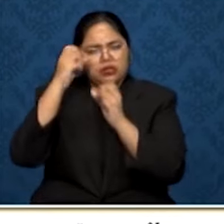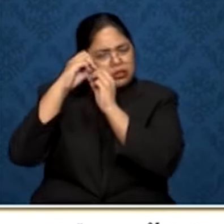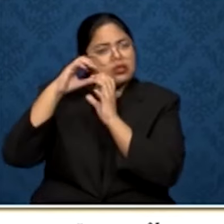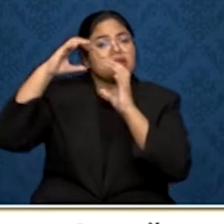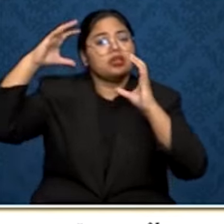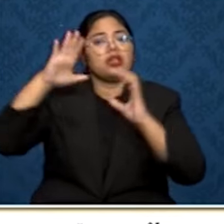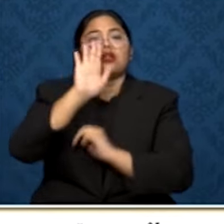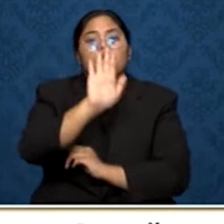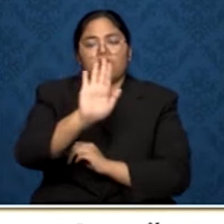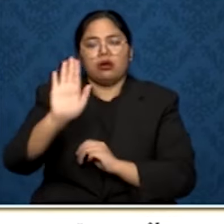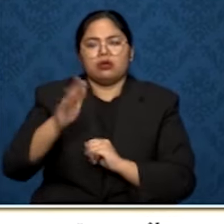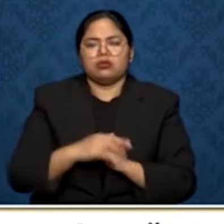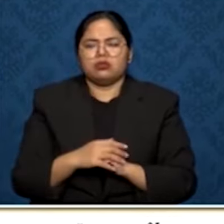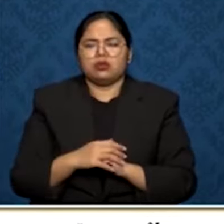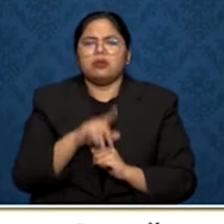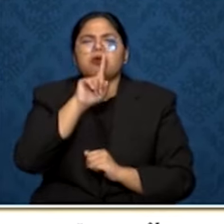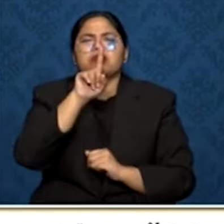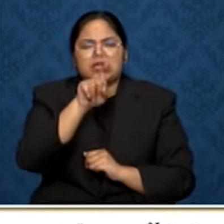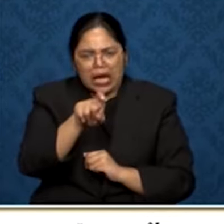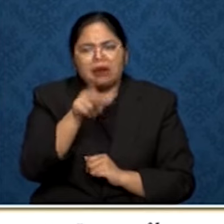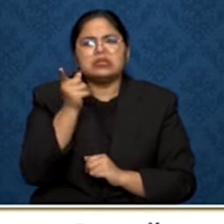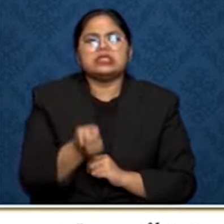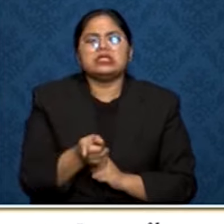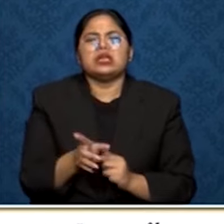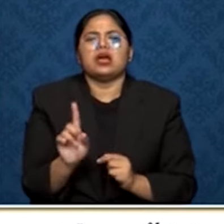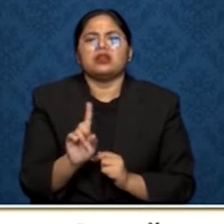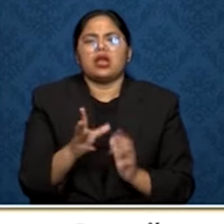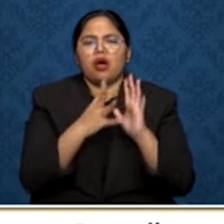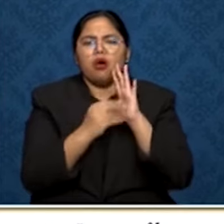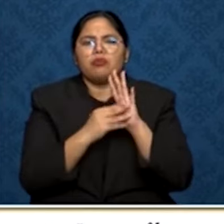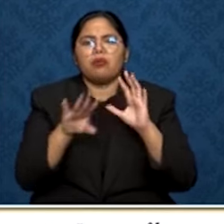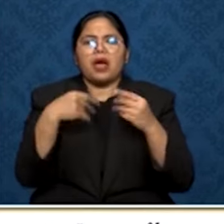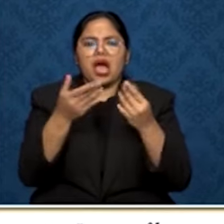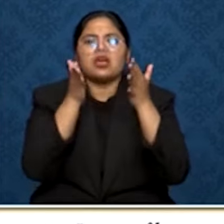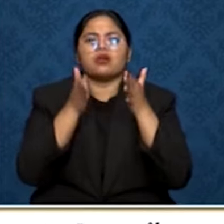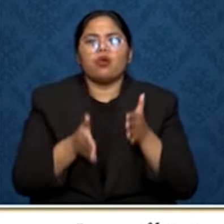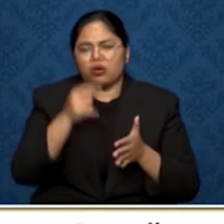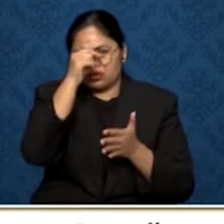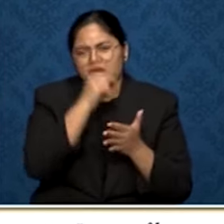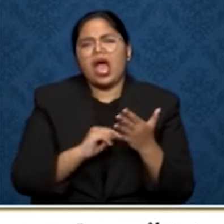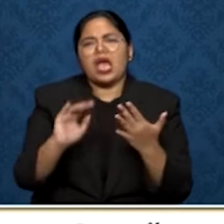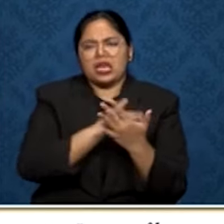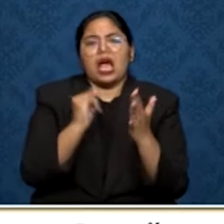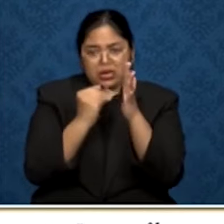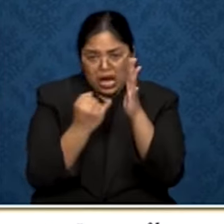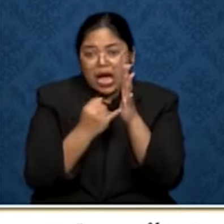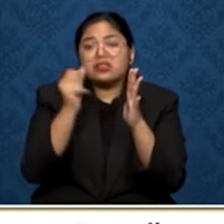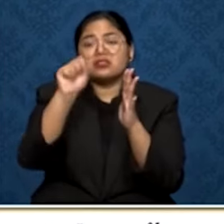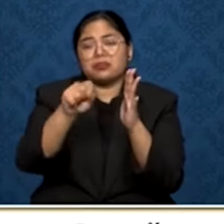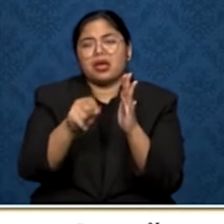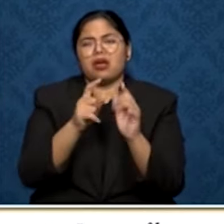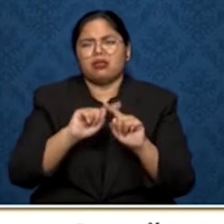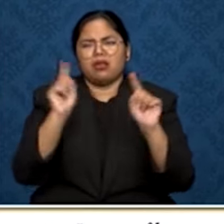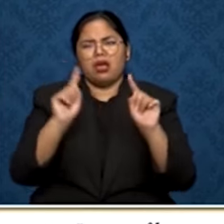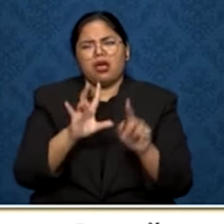ับอาหารเนี่เป็นสิ่งที่ผมรู้สึกวาอบลมคนได้ง่ายและคนไทยก็นาจะมความพร้อมที่สุดครับแต่ตั้งเป้าแ่